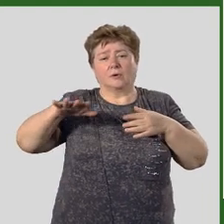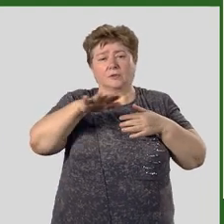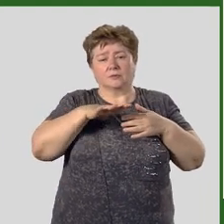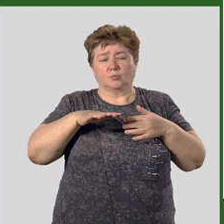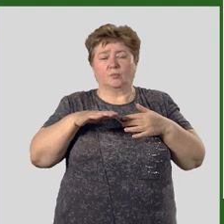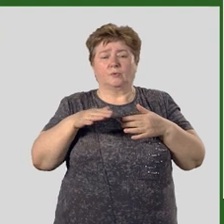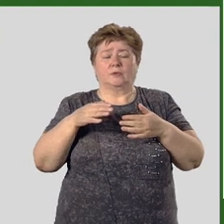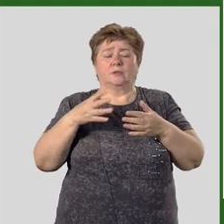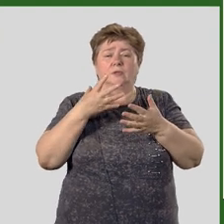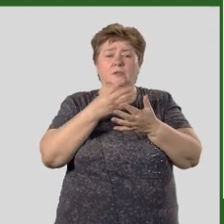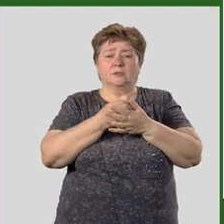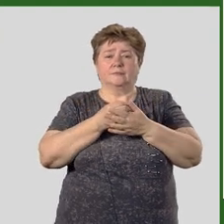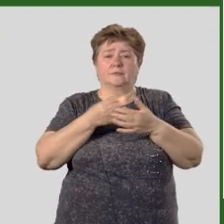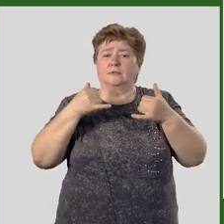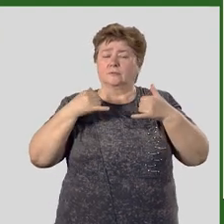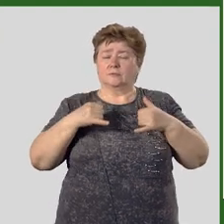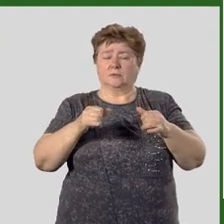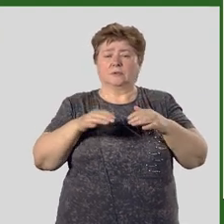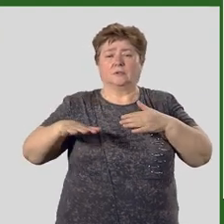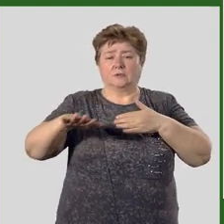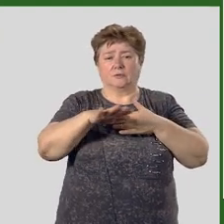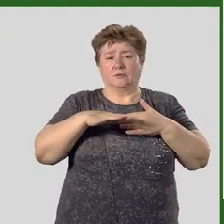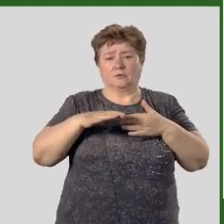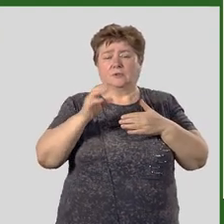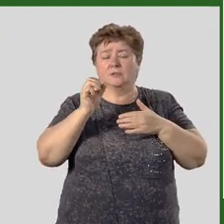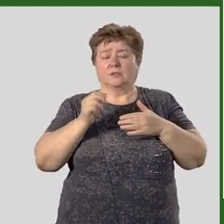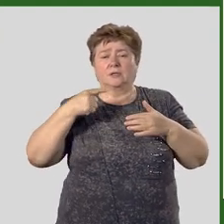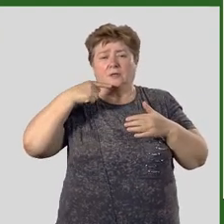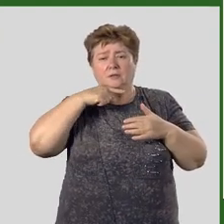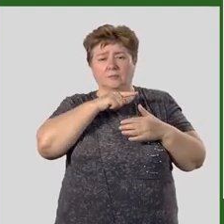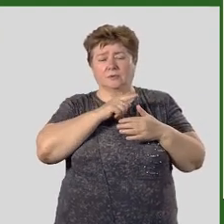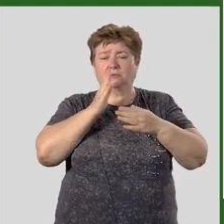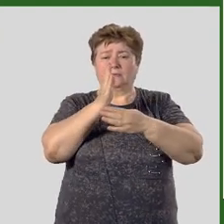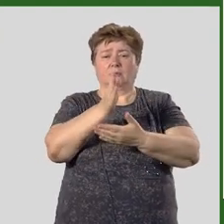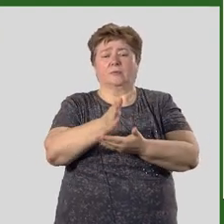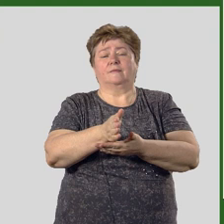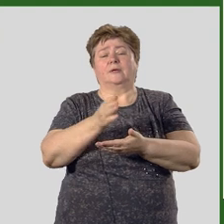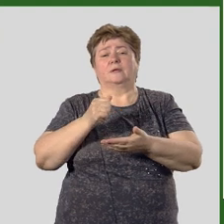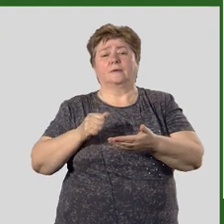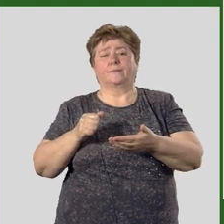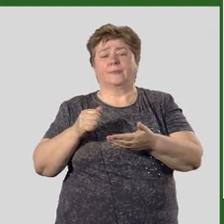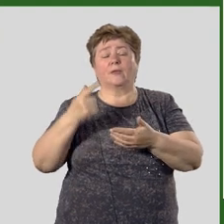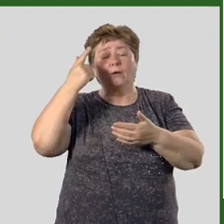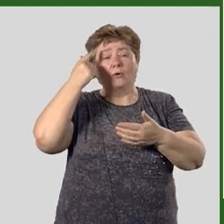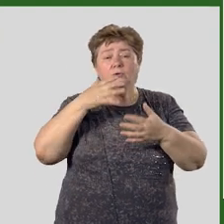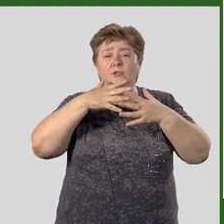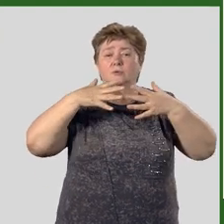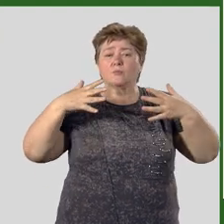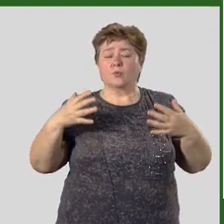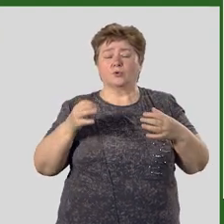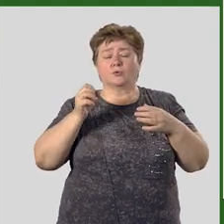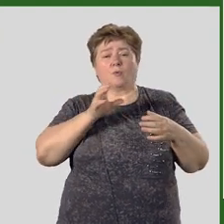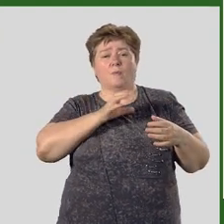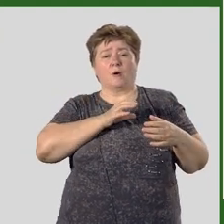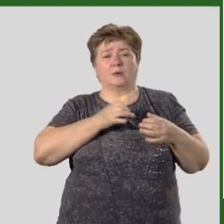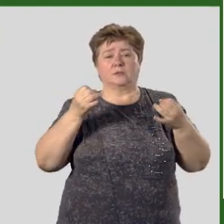республики имеет свои особенности территории, социально-экономического направления. Узнайте больше о